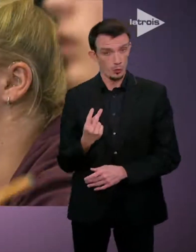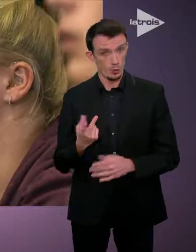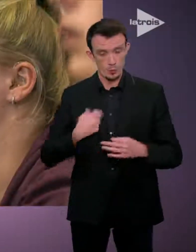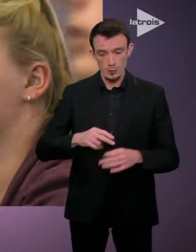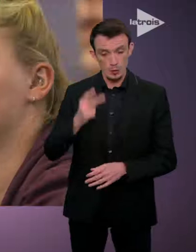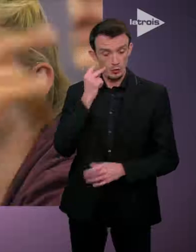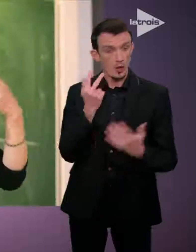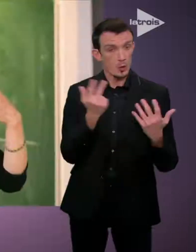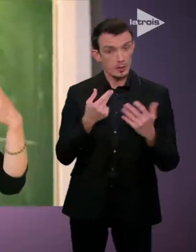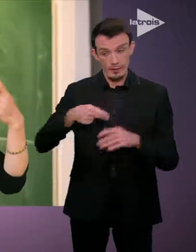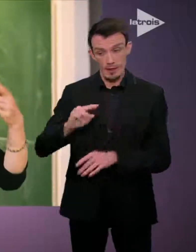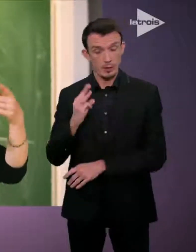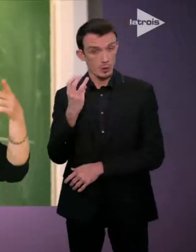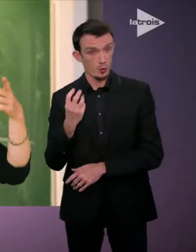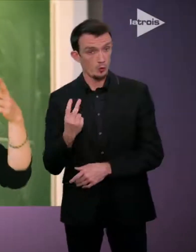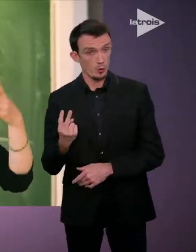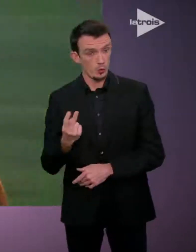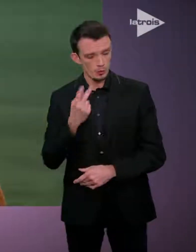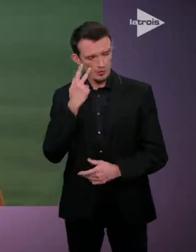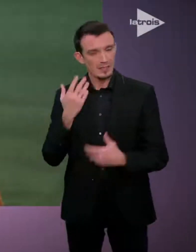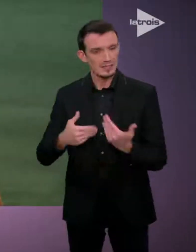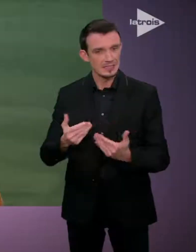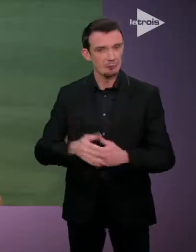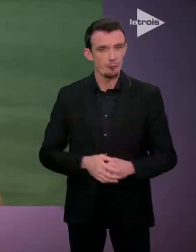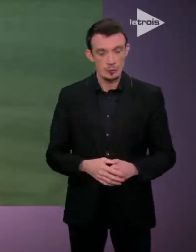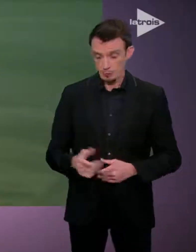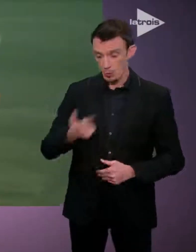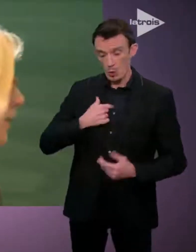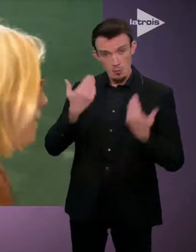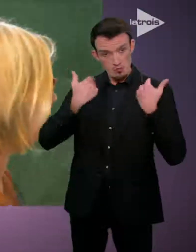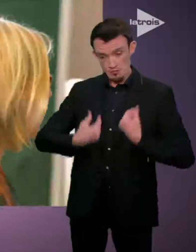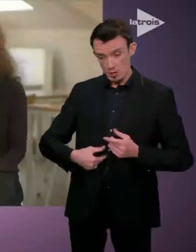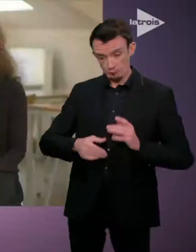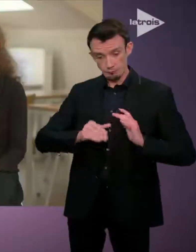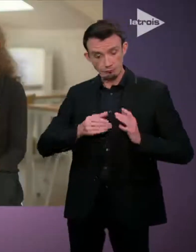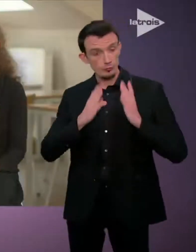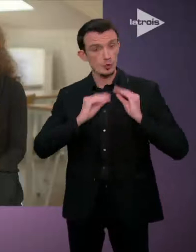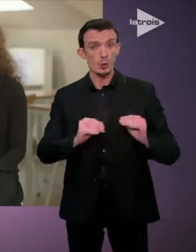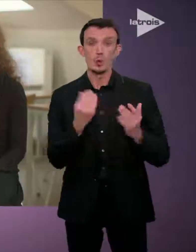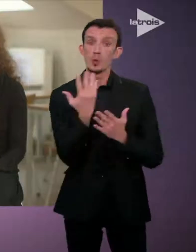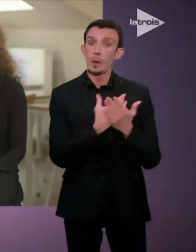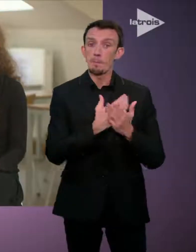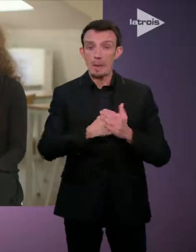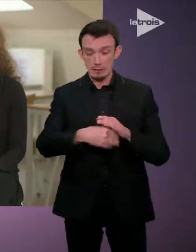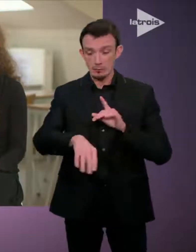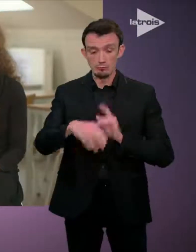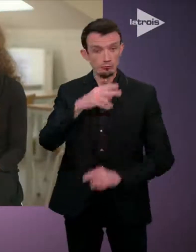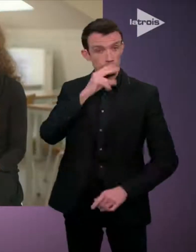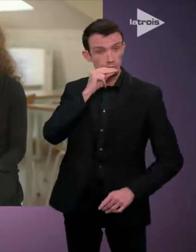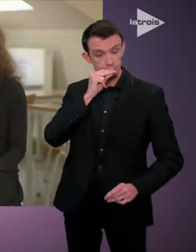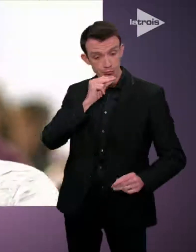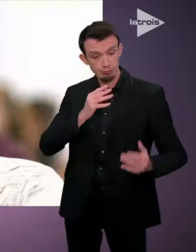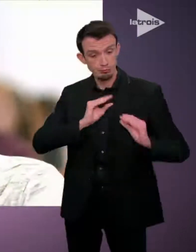le cube 2. Un graphe qui fait comme ceci. Moi, je dispense le cours de maths à la classe, principalement les élèves